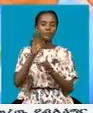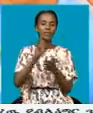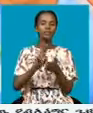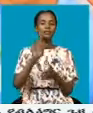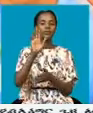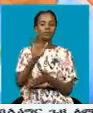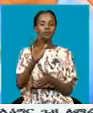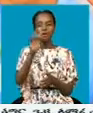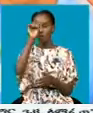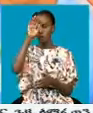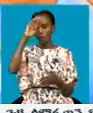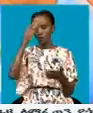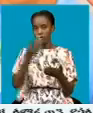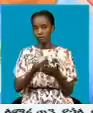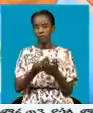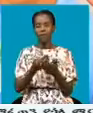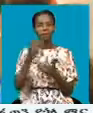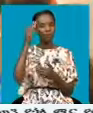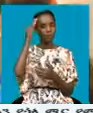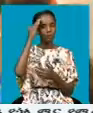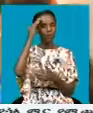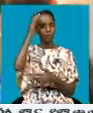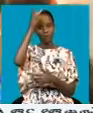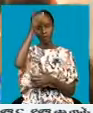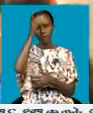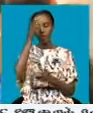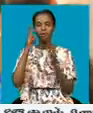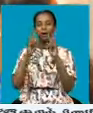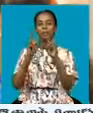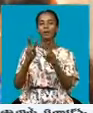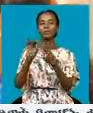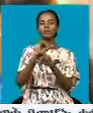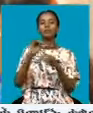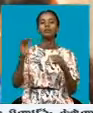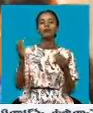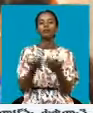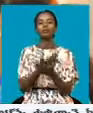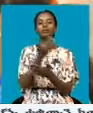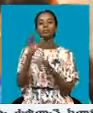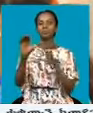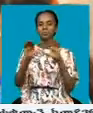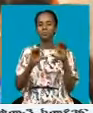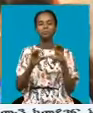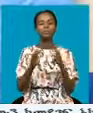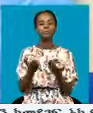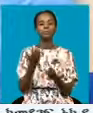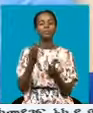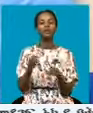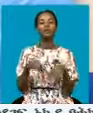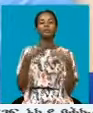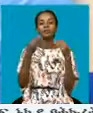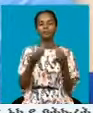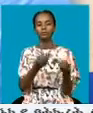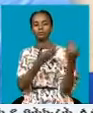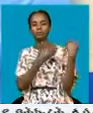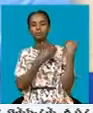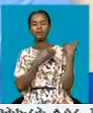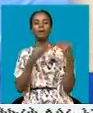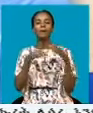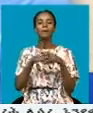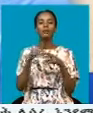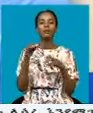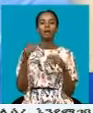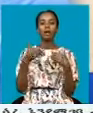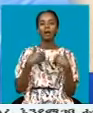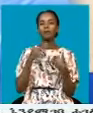انفرستيوج يسوليجوج بوقت بكلوتنا باملكا كتن دي تانسو كمادرقا قوايا يتتال باچون على فينت موتات